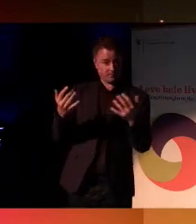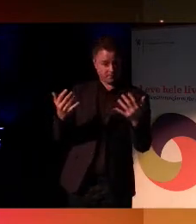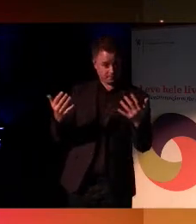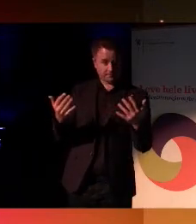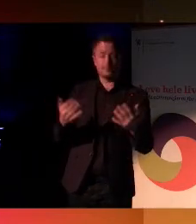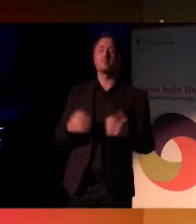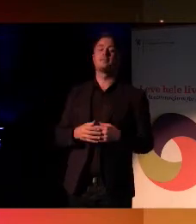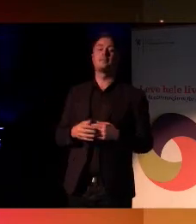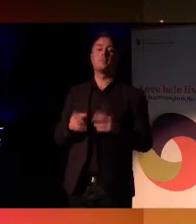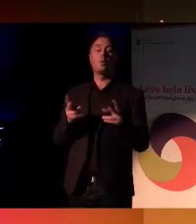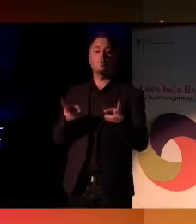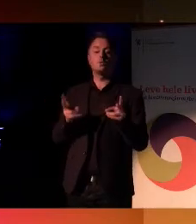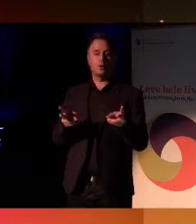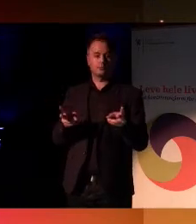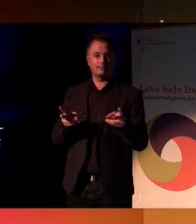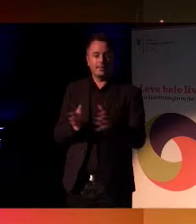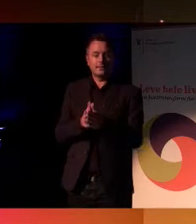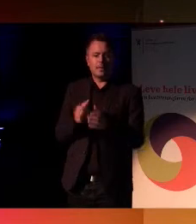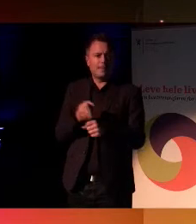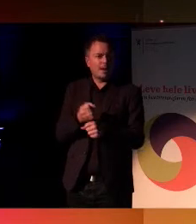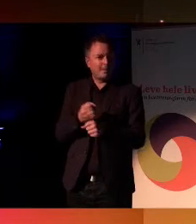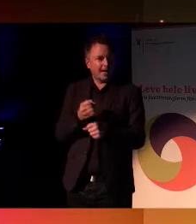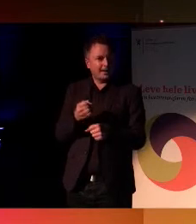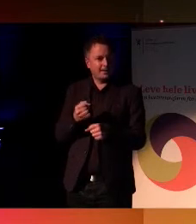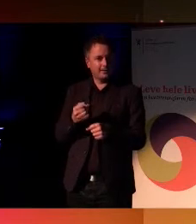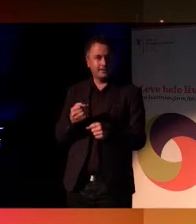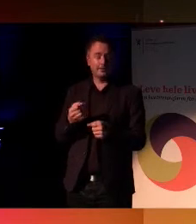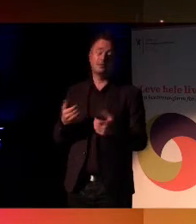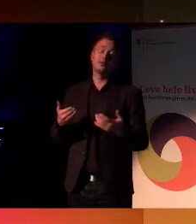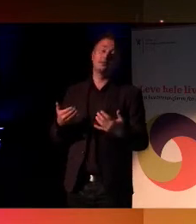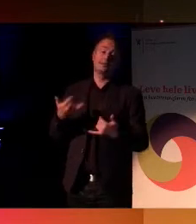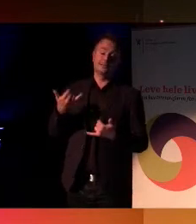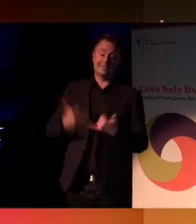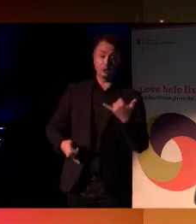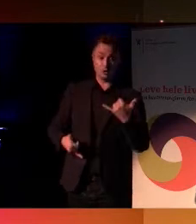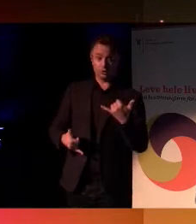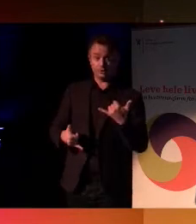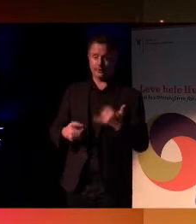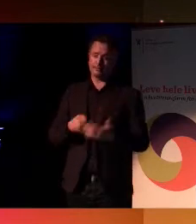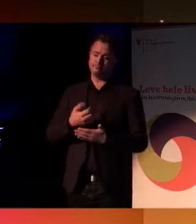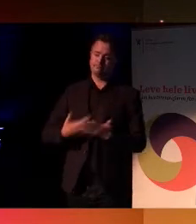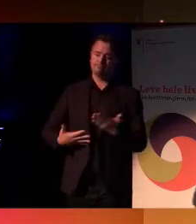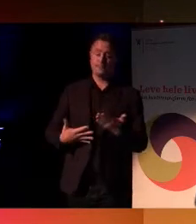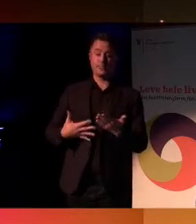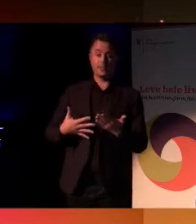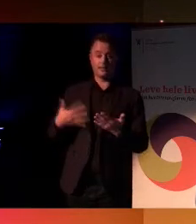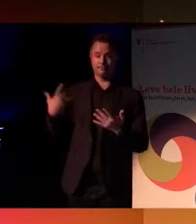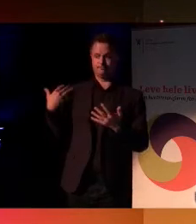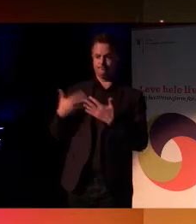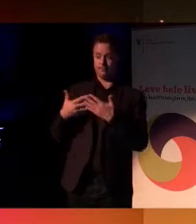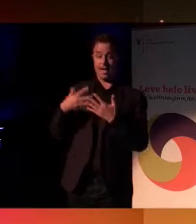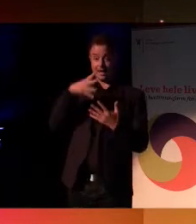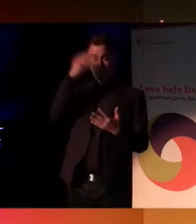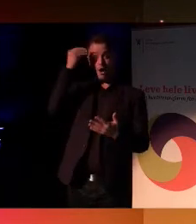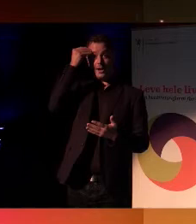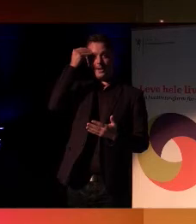Så skal jeg snakke om samarbeid. Og til slutt så vil jeg si litt om de erfaringene vi har med prosjektet så langt.